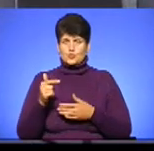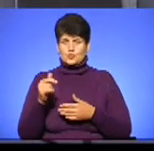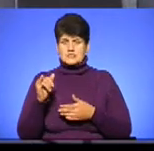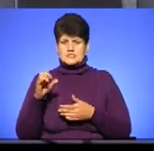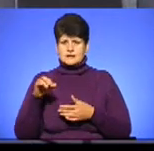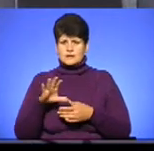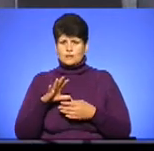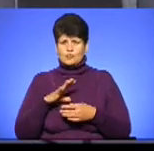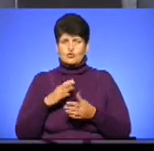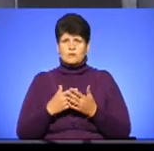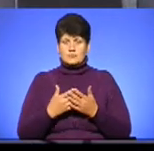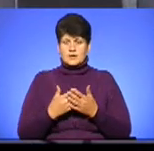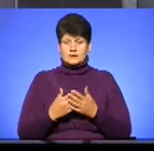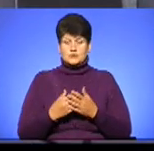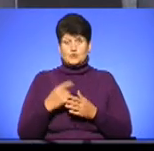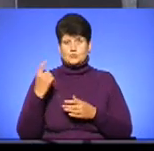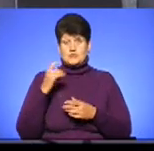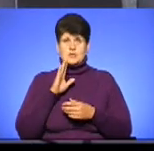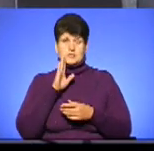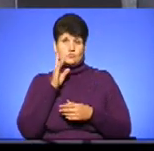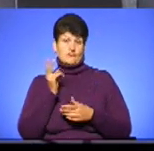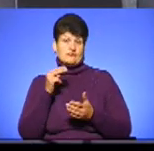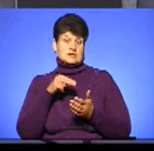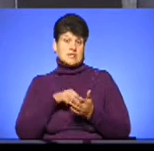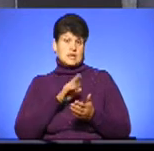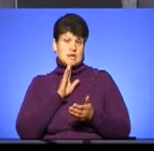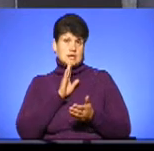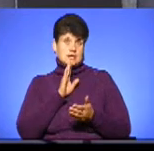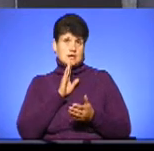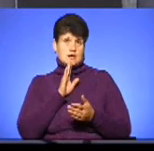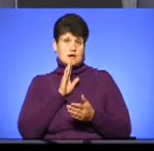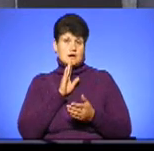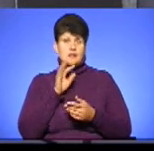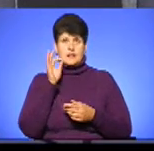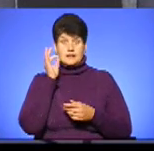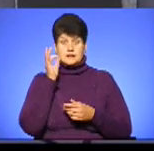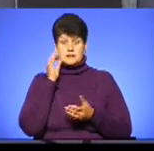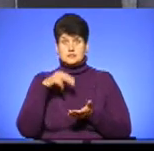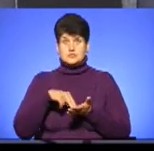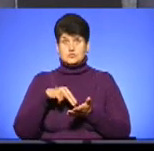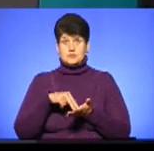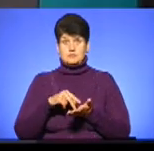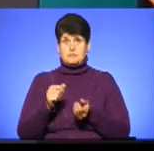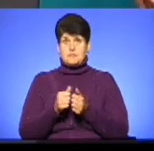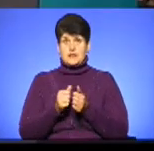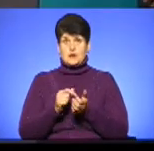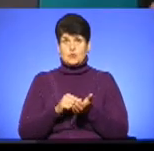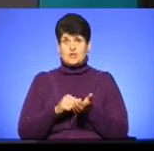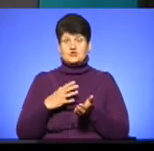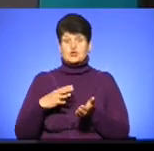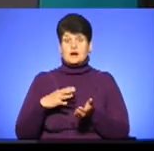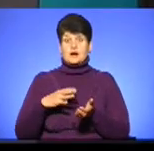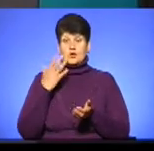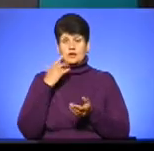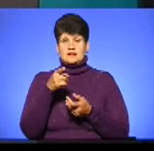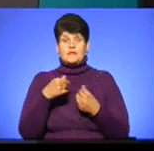приклад майже анекдотичний, що господиня брано встала, а лисиця стоїть під курником, чекає, поки та випустить птицю. Ну, якщо лисиці люди не